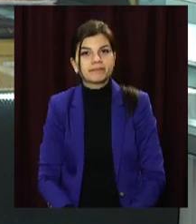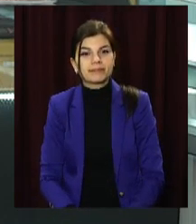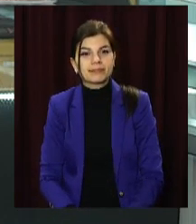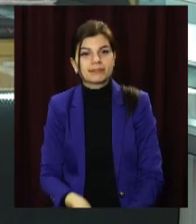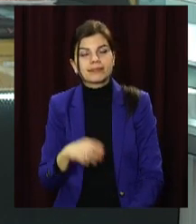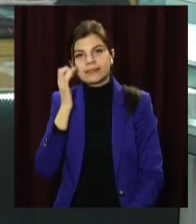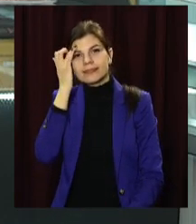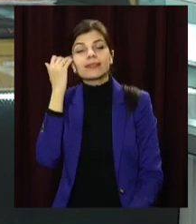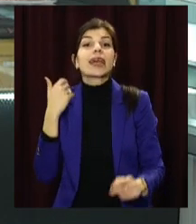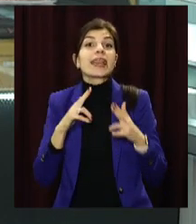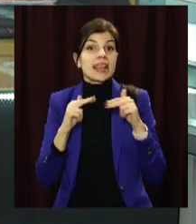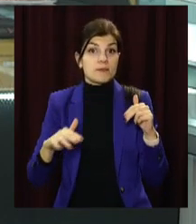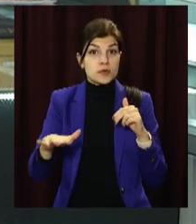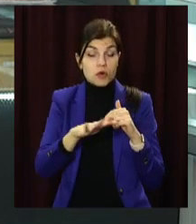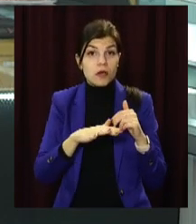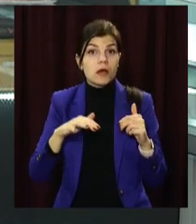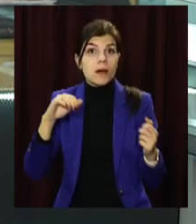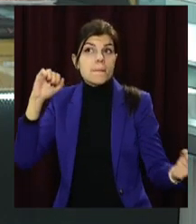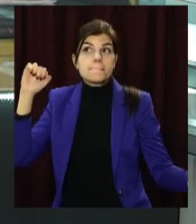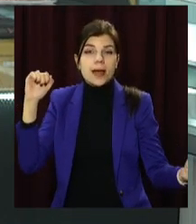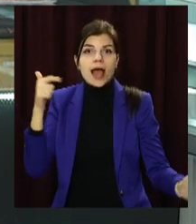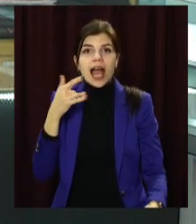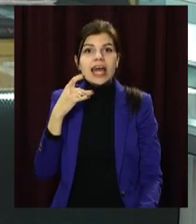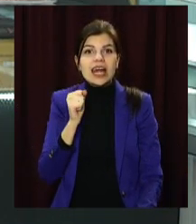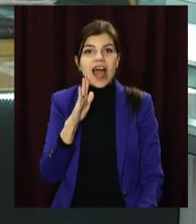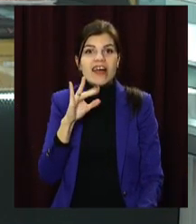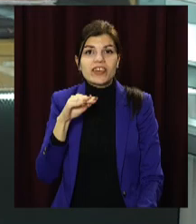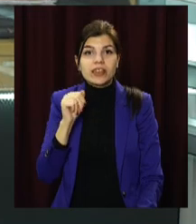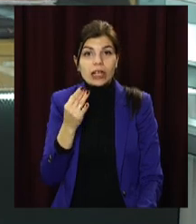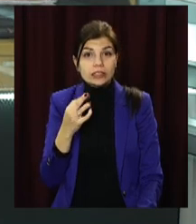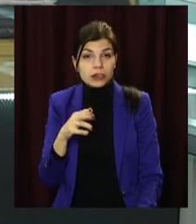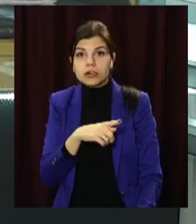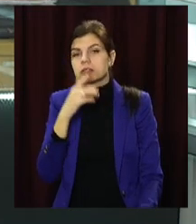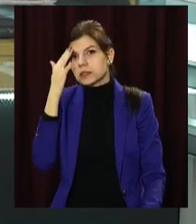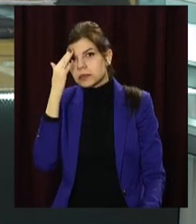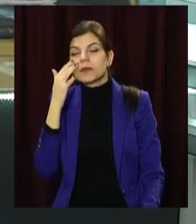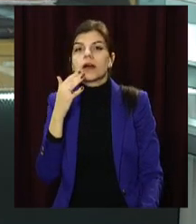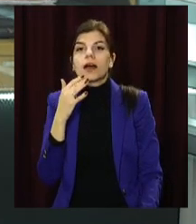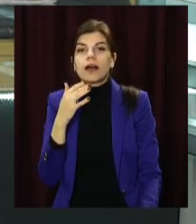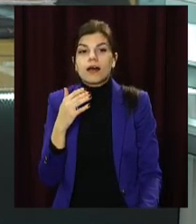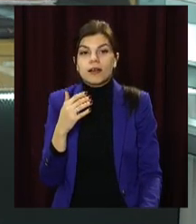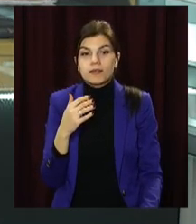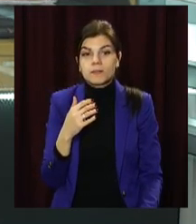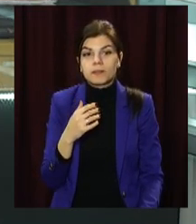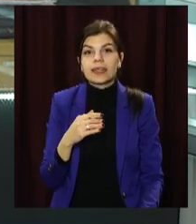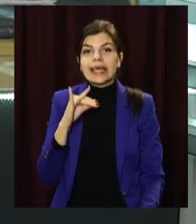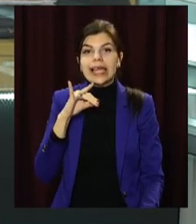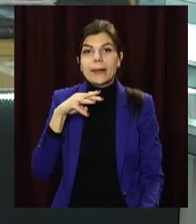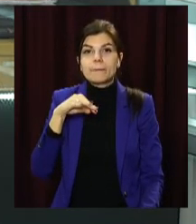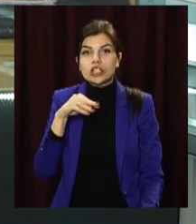Дніпро – гравітація. Дніпро претендує на титул «Велика культурна столиця України». Проєкт спрямований на підсилення іміджу